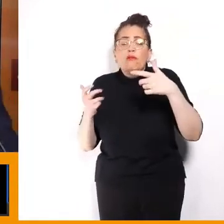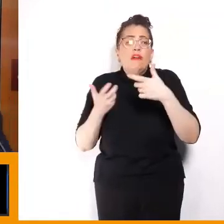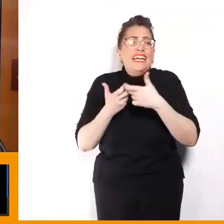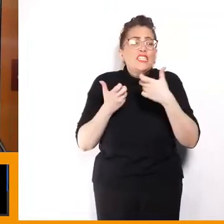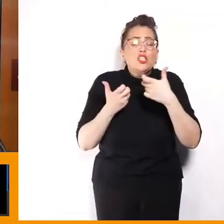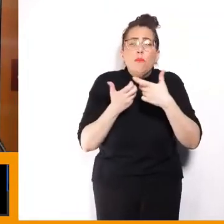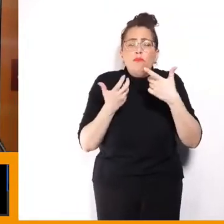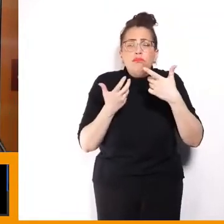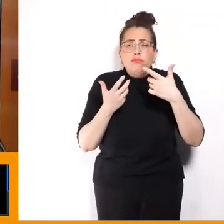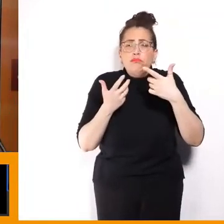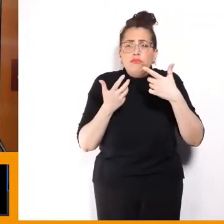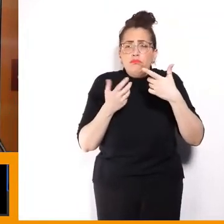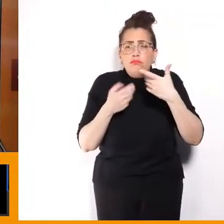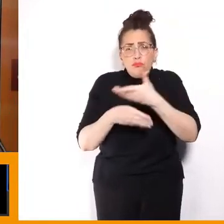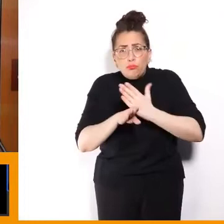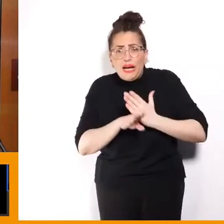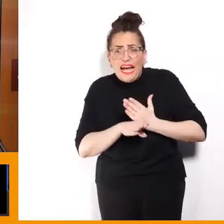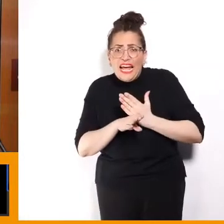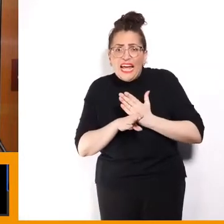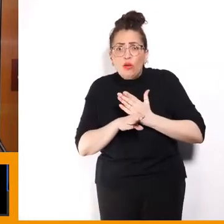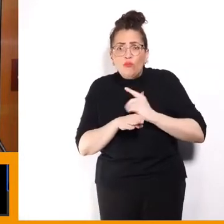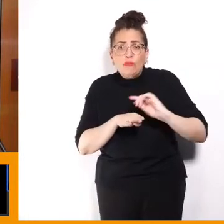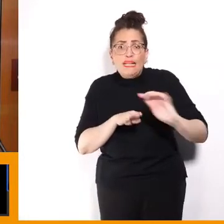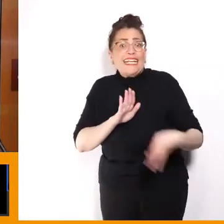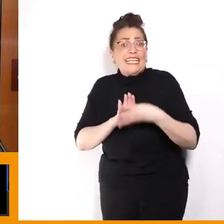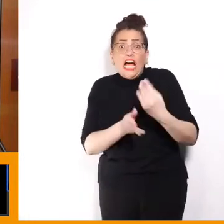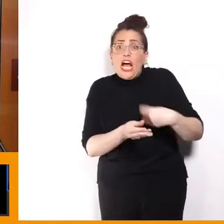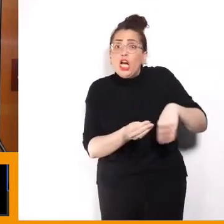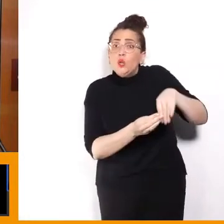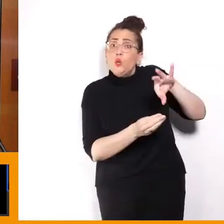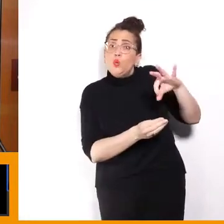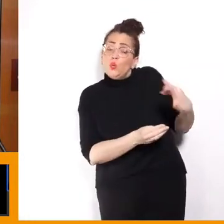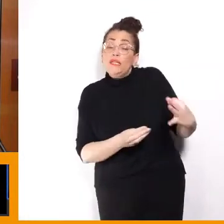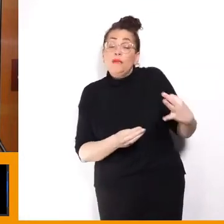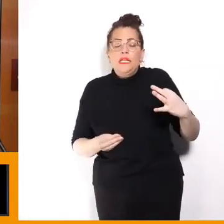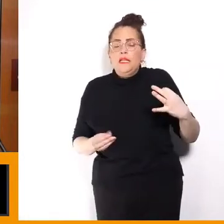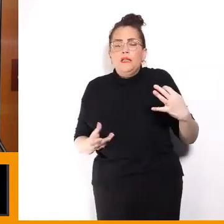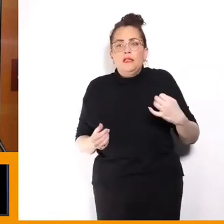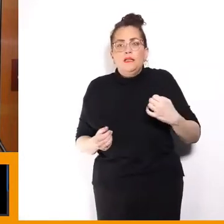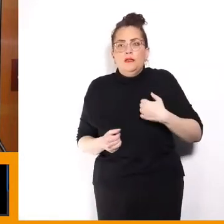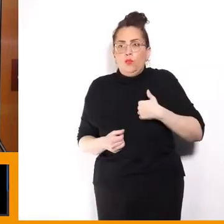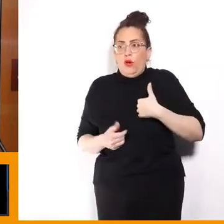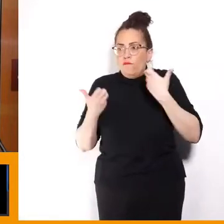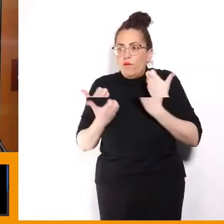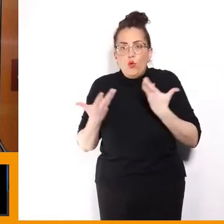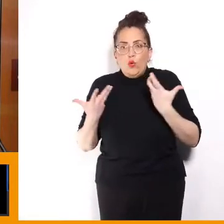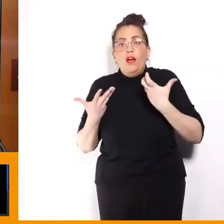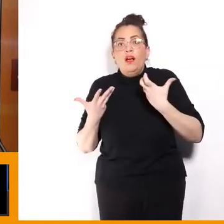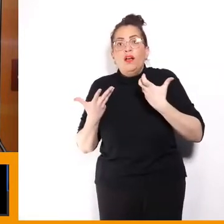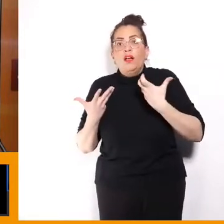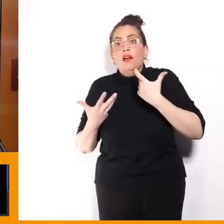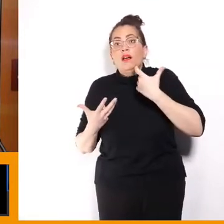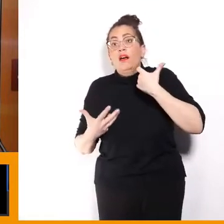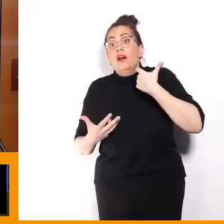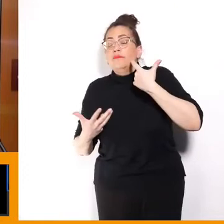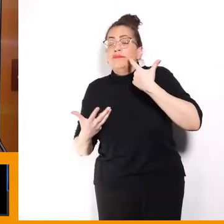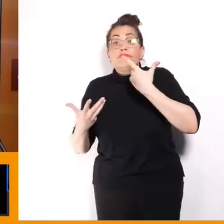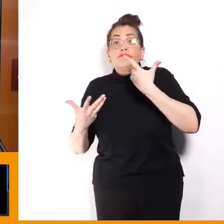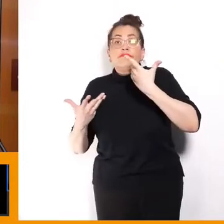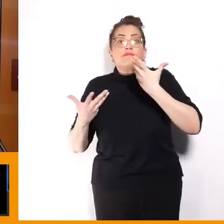évolutions. On peut l'intégrer comme étant un critère supplémentaire, mais dans tous les cas, moi je souhaite surtout que le droit commun puisse s'appliquer en